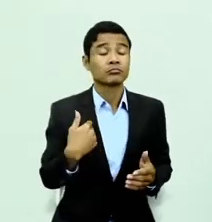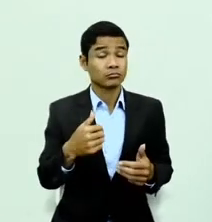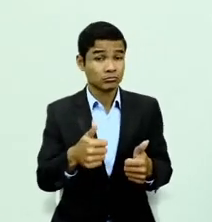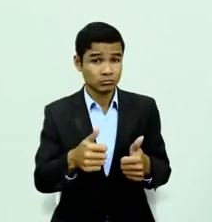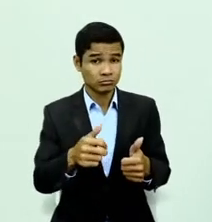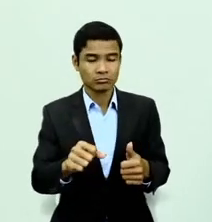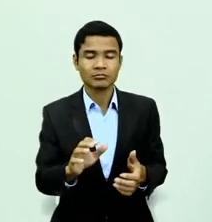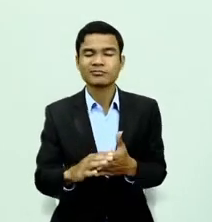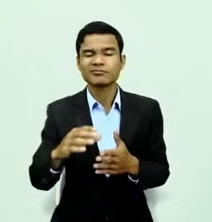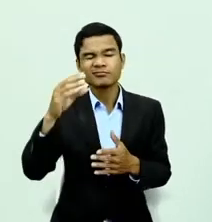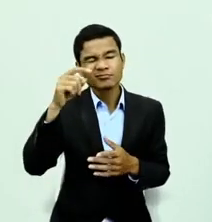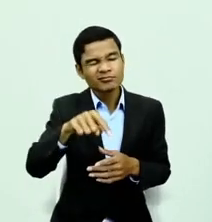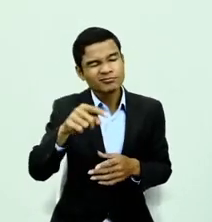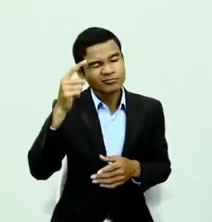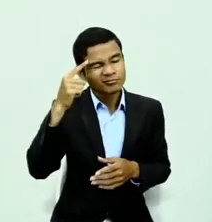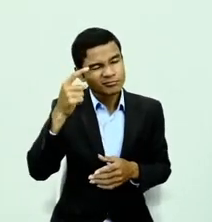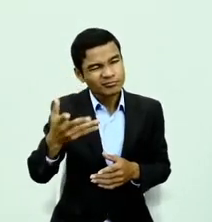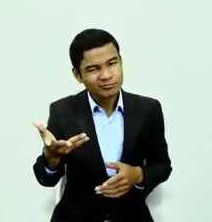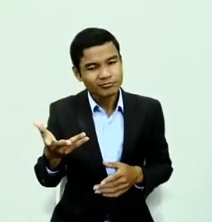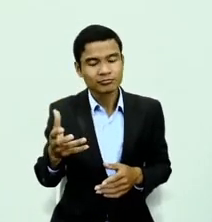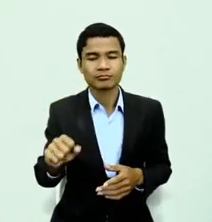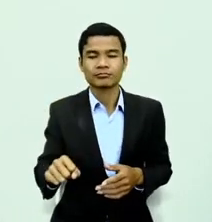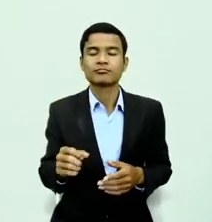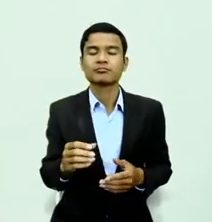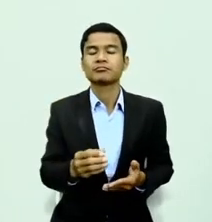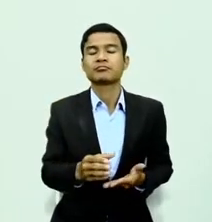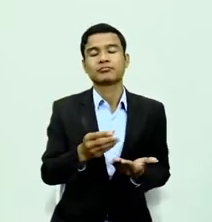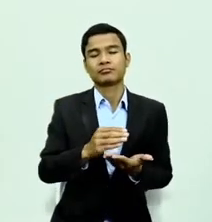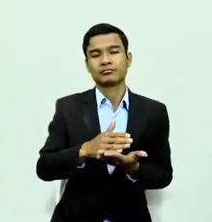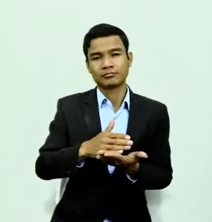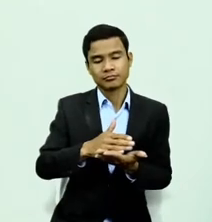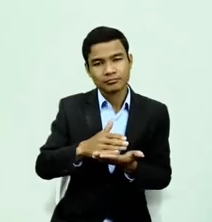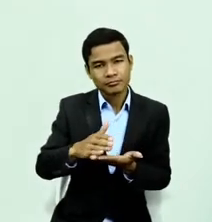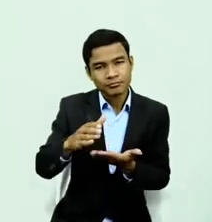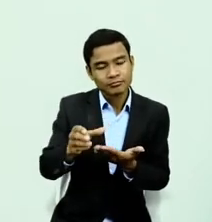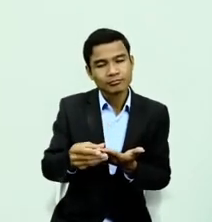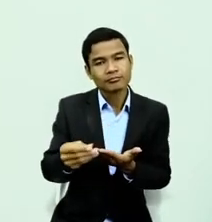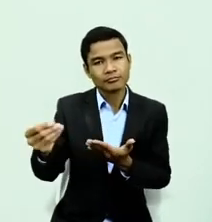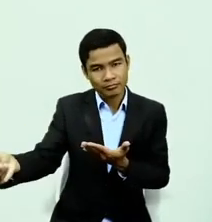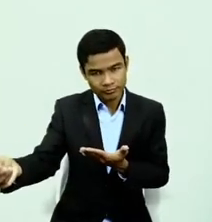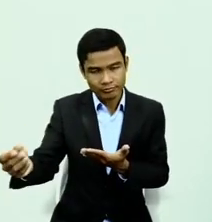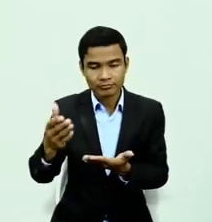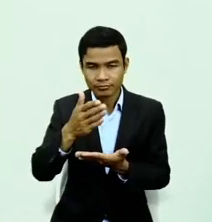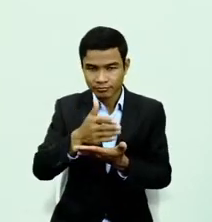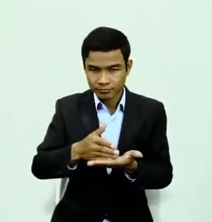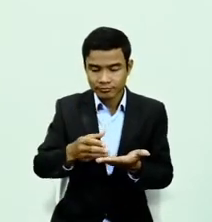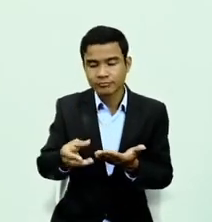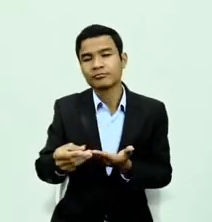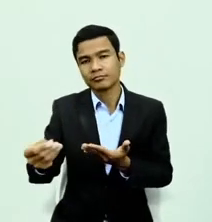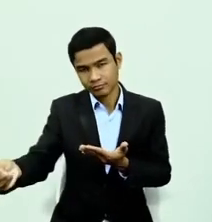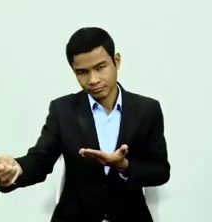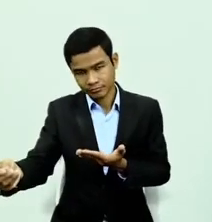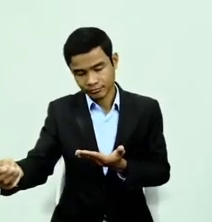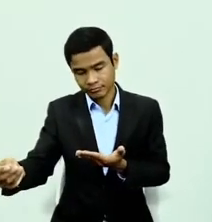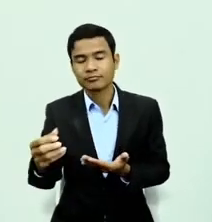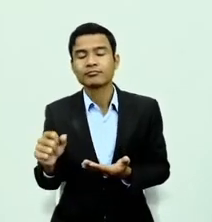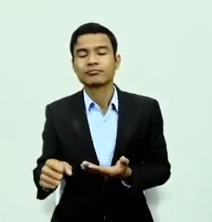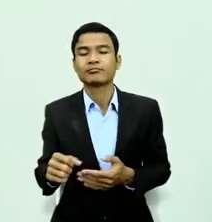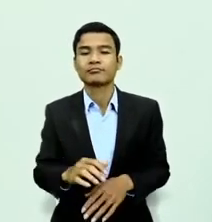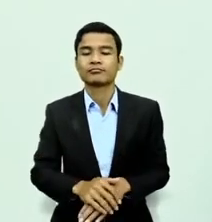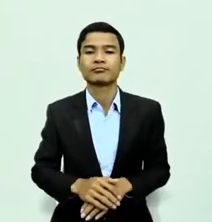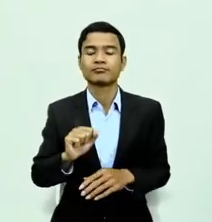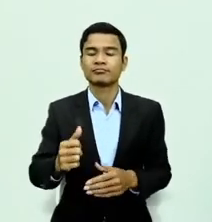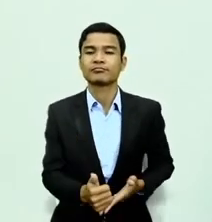Đấy quát cháy dàng mạch đấy con. Chà, quát cháy cháy ủng lệ. Chà, hỏi